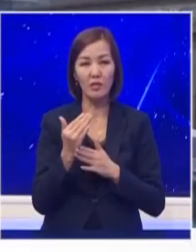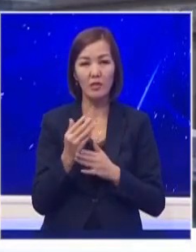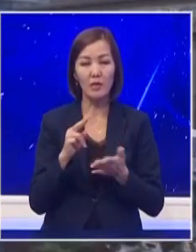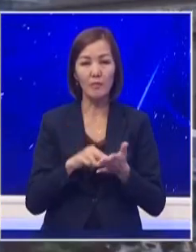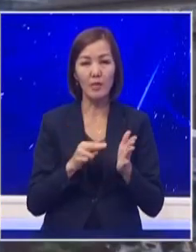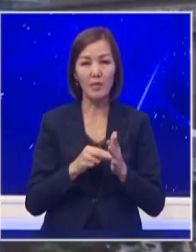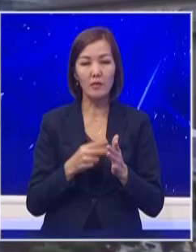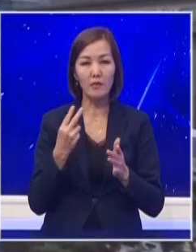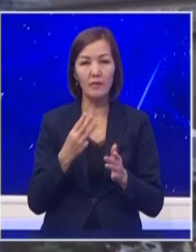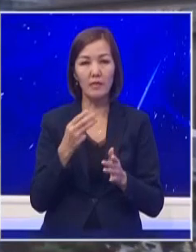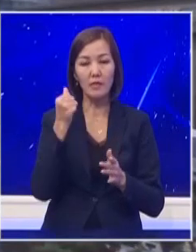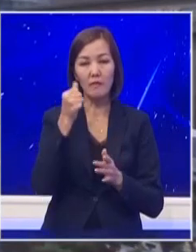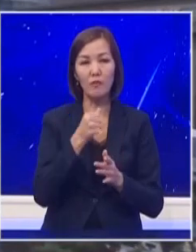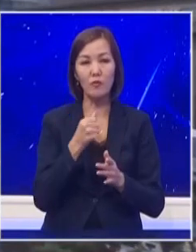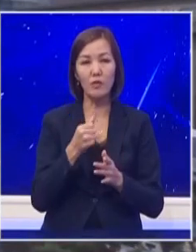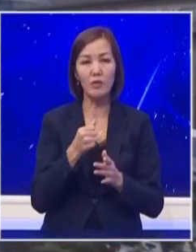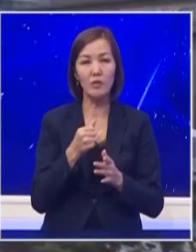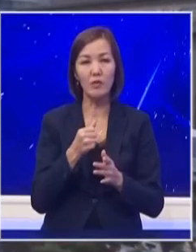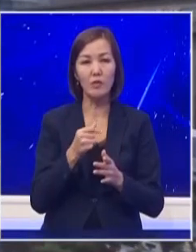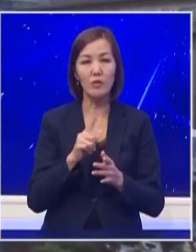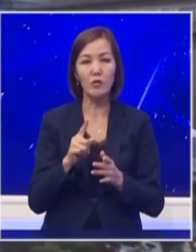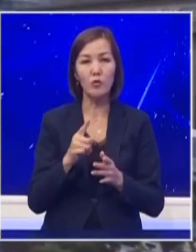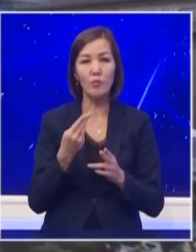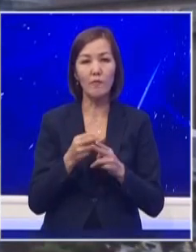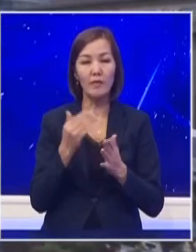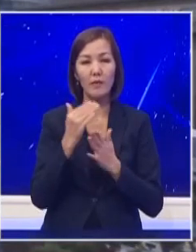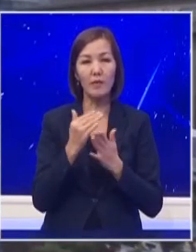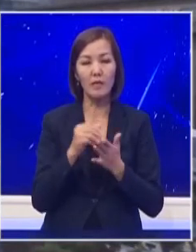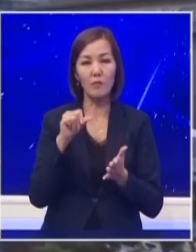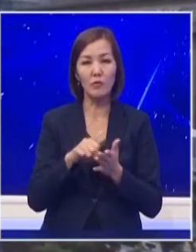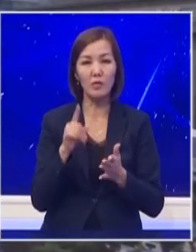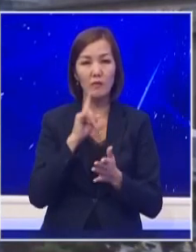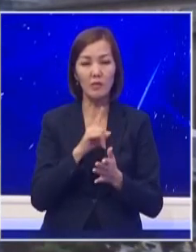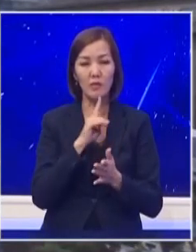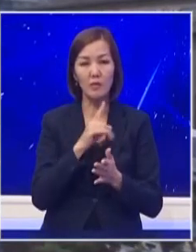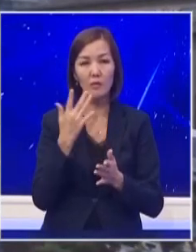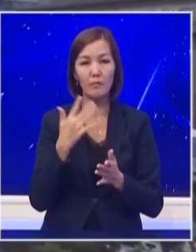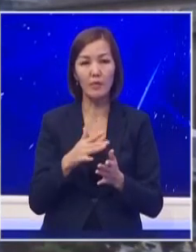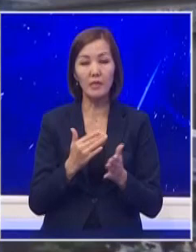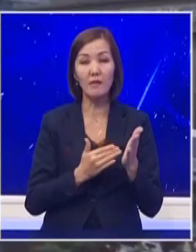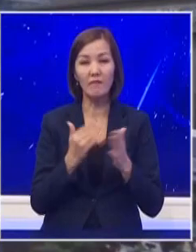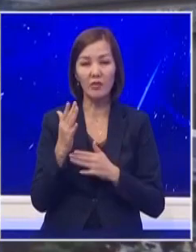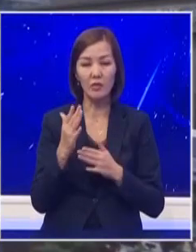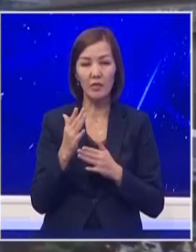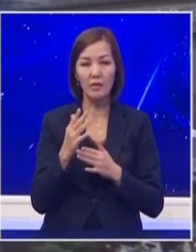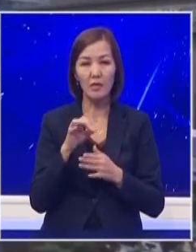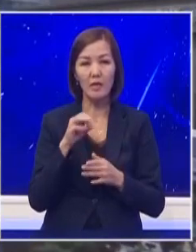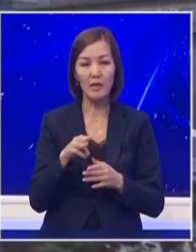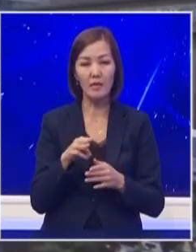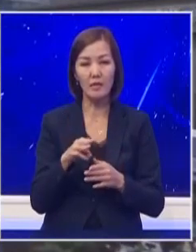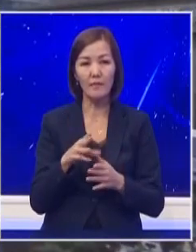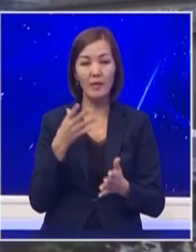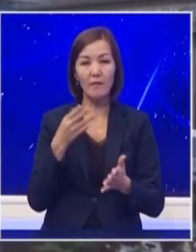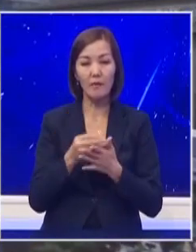планируем с 2023 года его чтобы в этой программе принимали участие женщины от 50 и выше будет